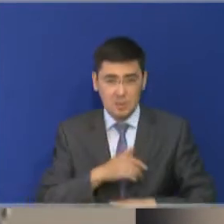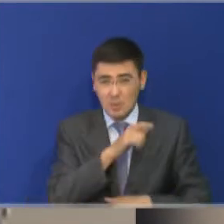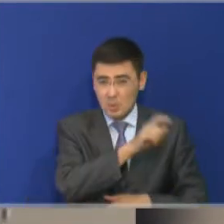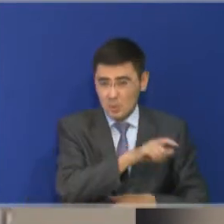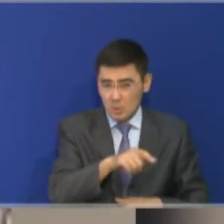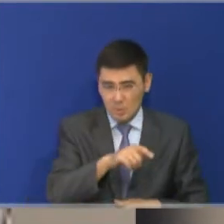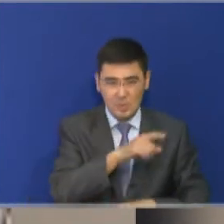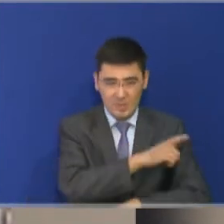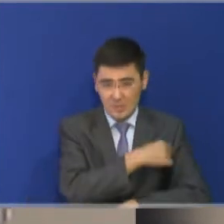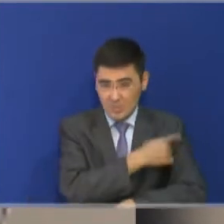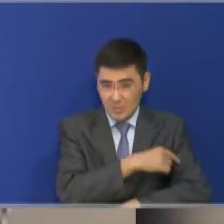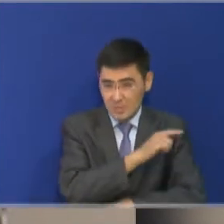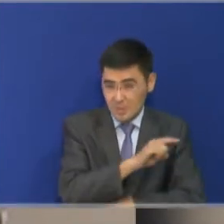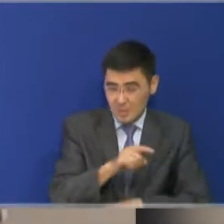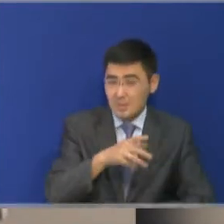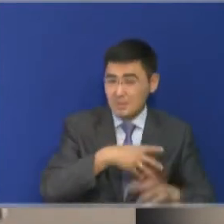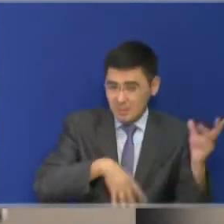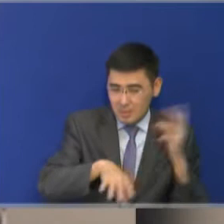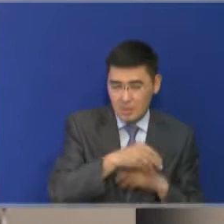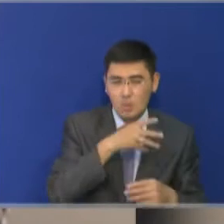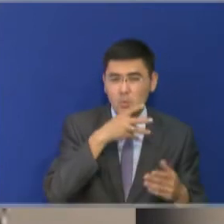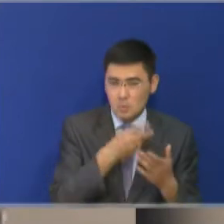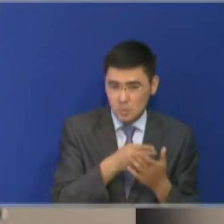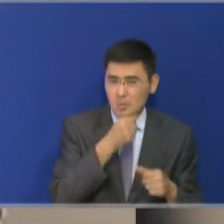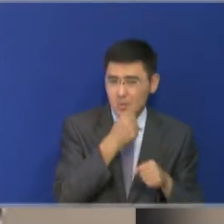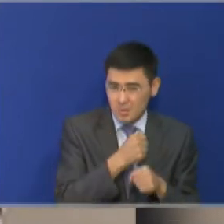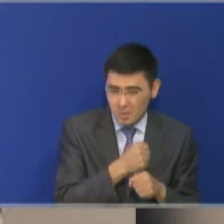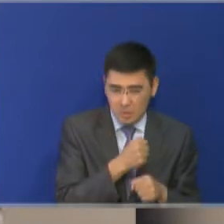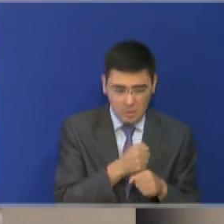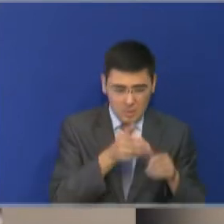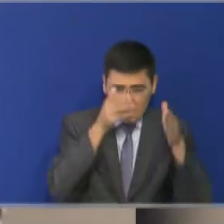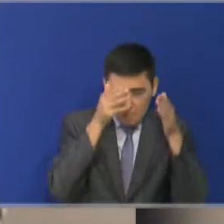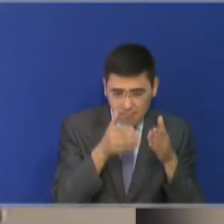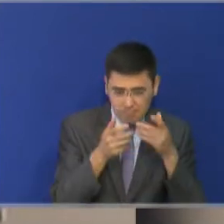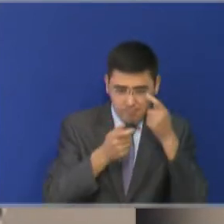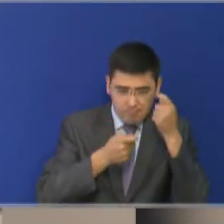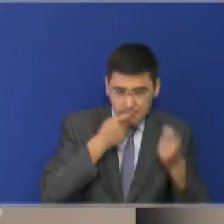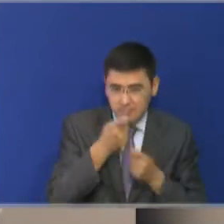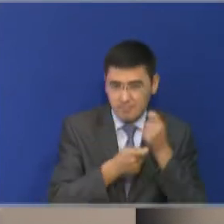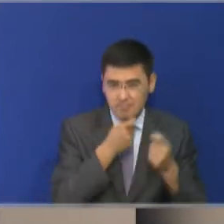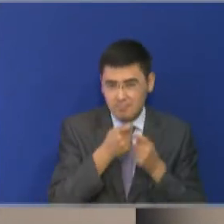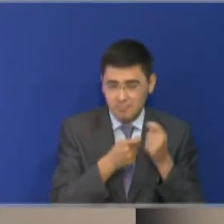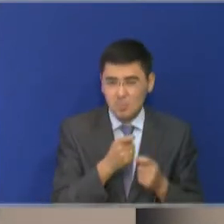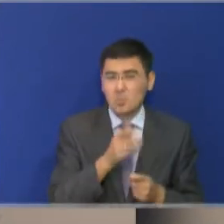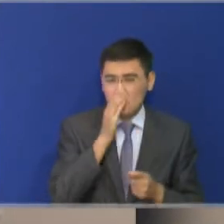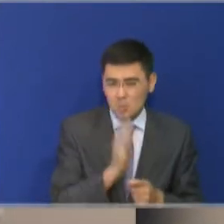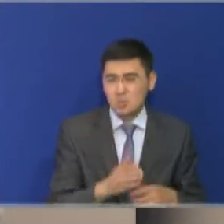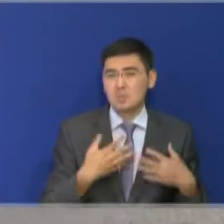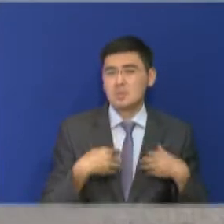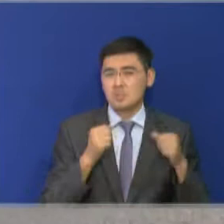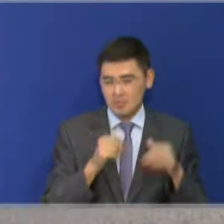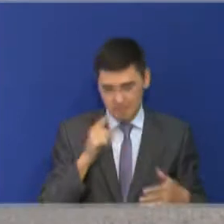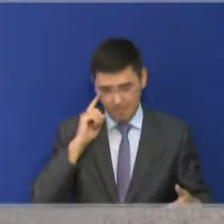әртестеріміз жұмыстарын одан да тиянақты және үлкен жауапкершілікпен ары қарай жұмыстарын атқаратына толығымен